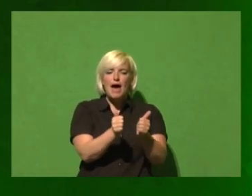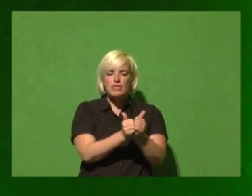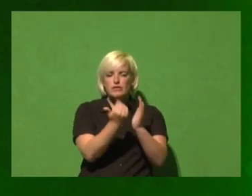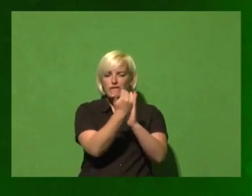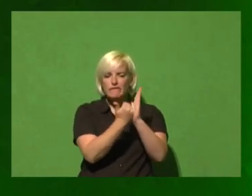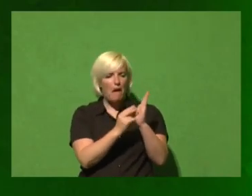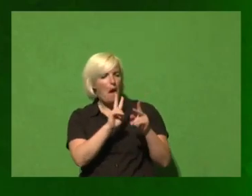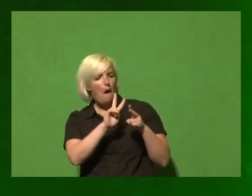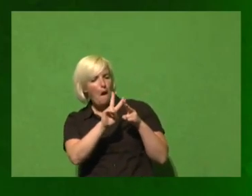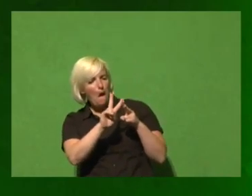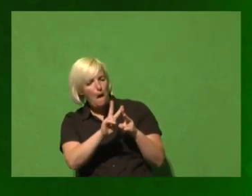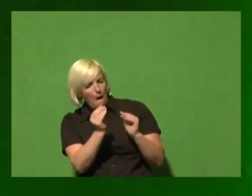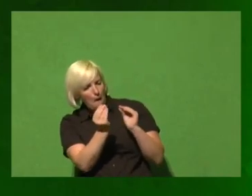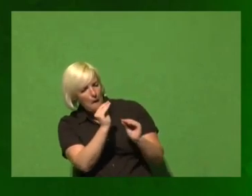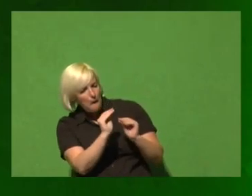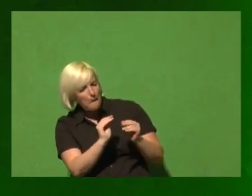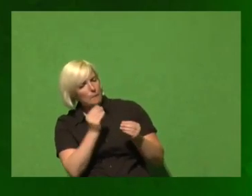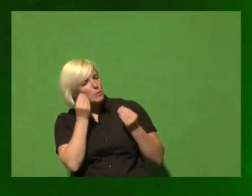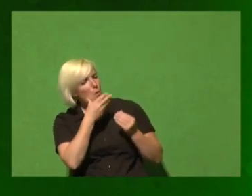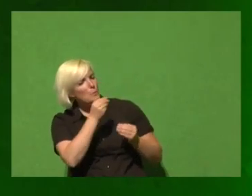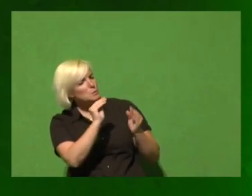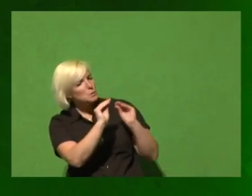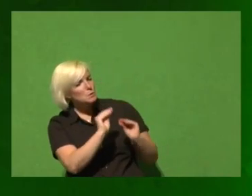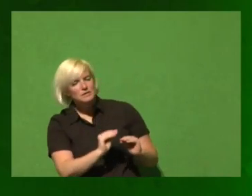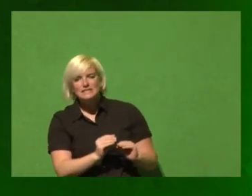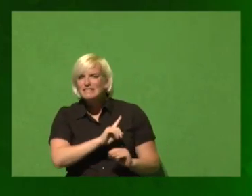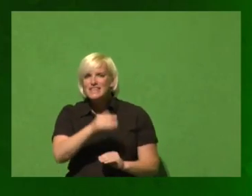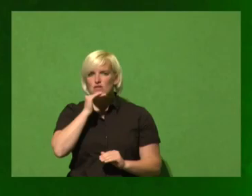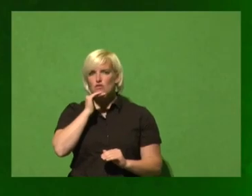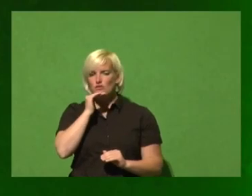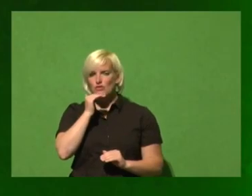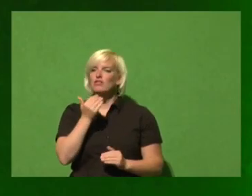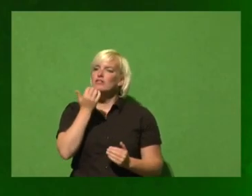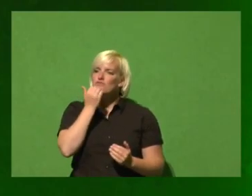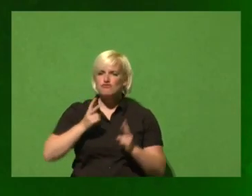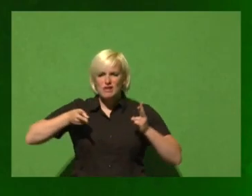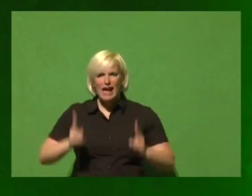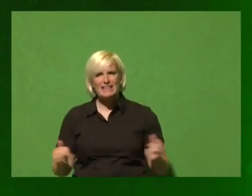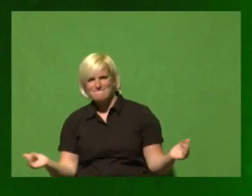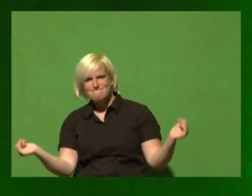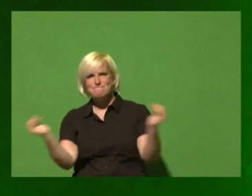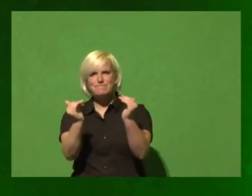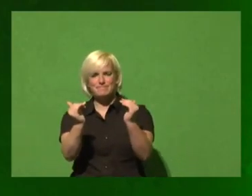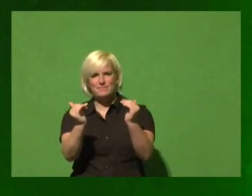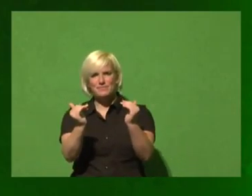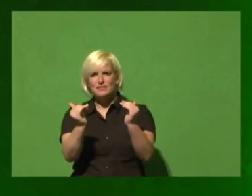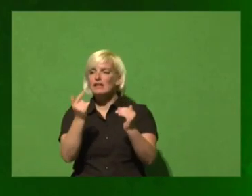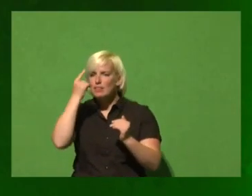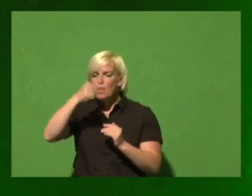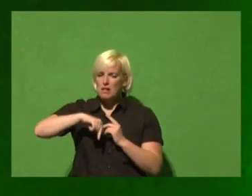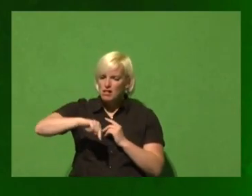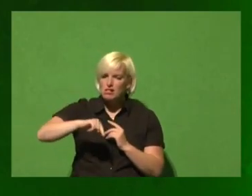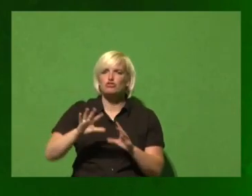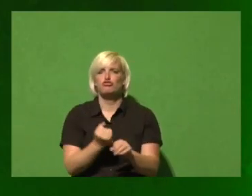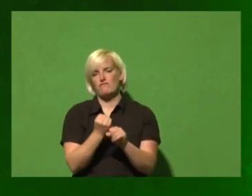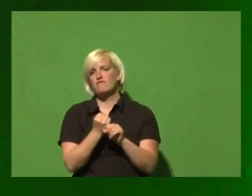jetzt vorbei sein. Wir wollen gleiche Rechte und ich bin sicher, wir werden das in den nächsten Jahren durchsetzen. Ich würde